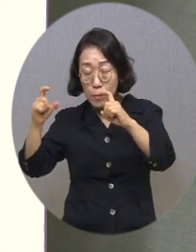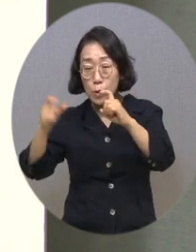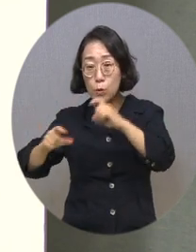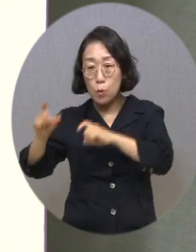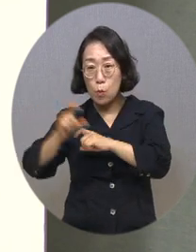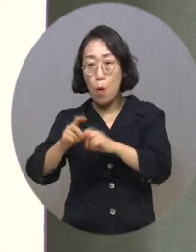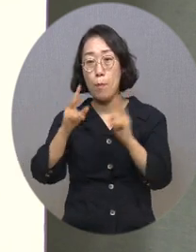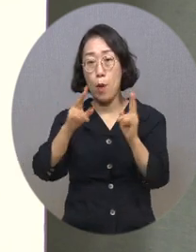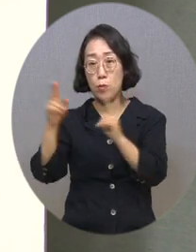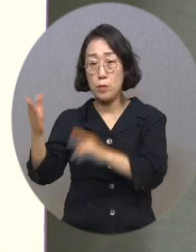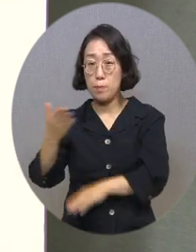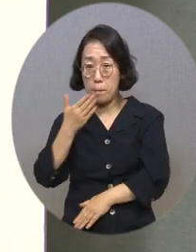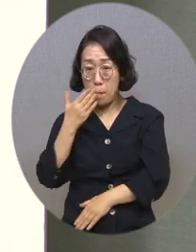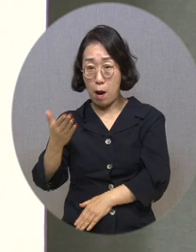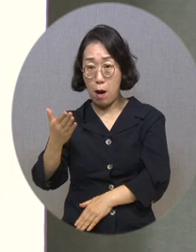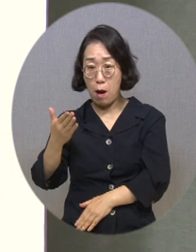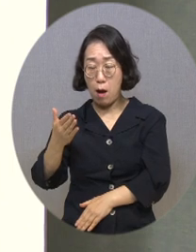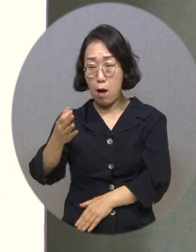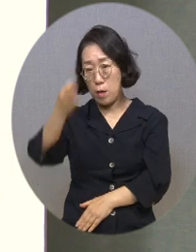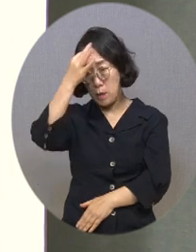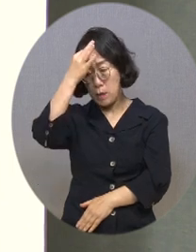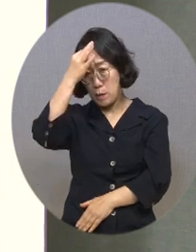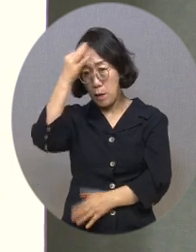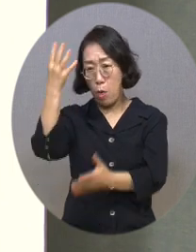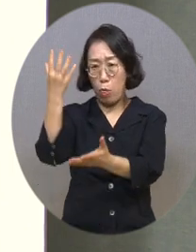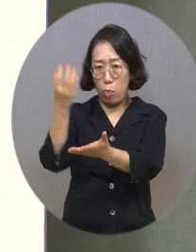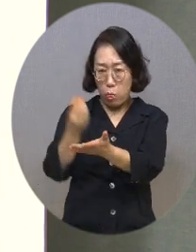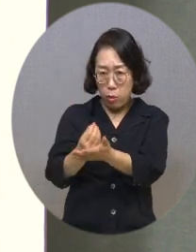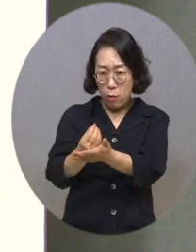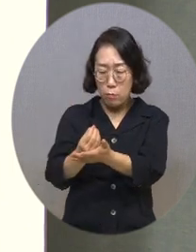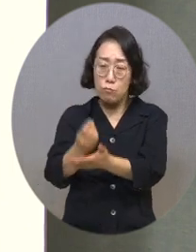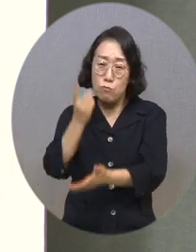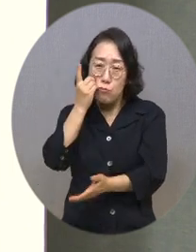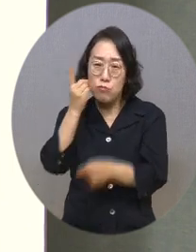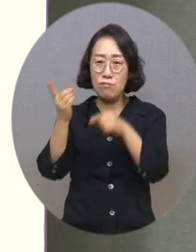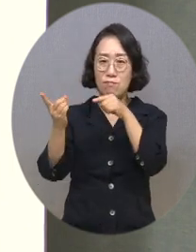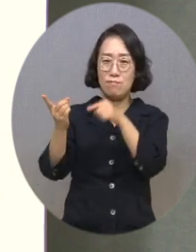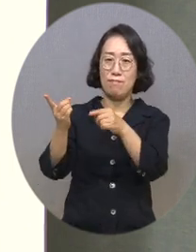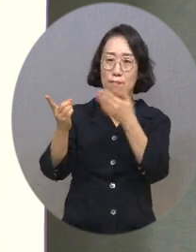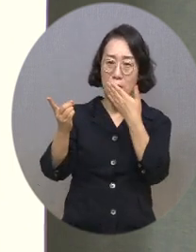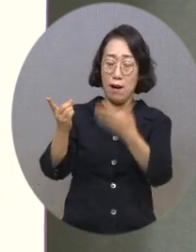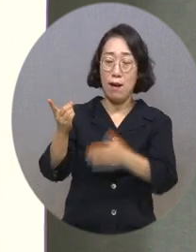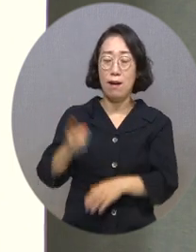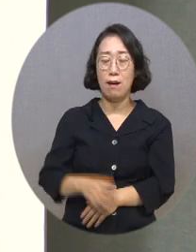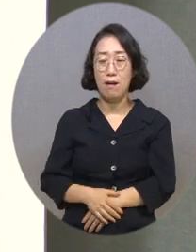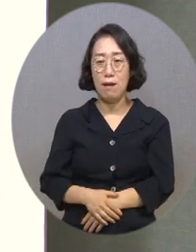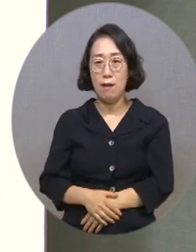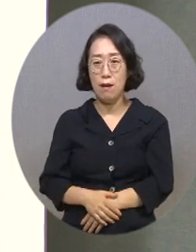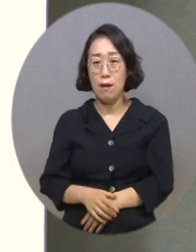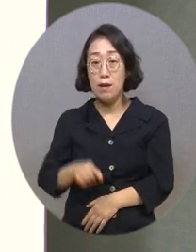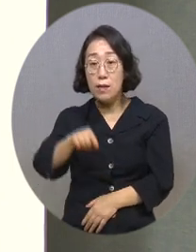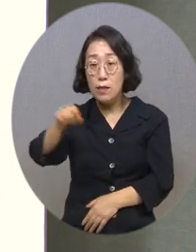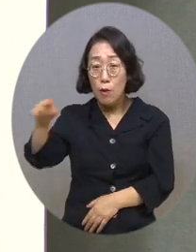기능이 아주 다목적으로 들어있는 모바일이라 이 말이죠. 그런데 이제 그런 기기 덕으로